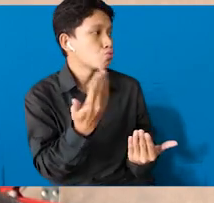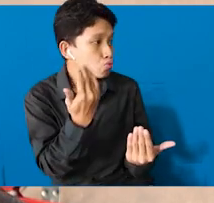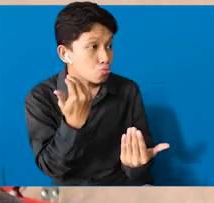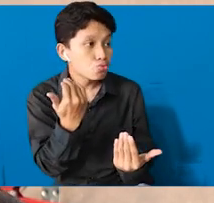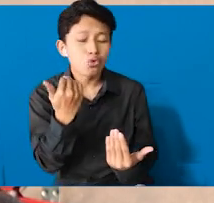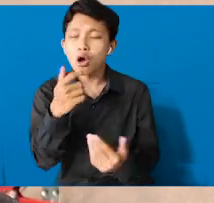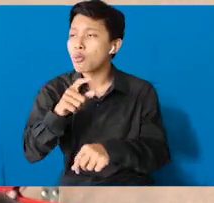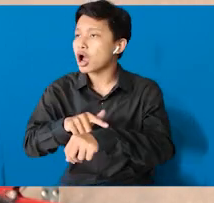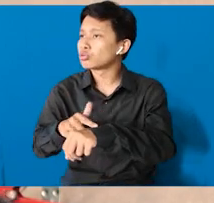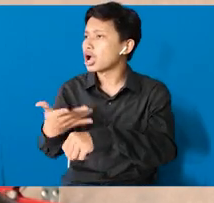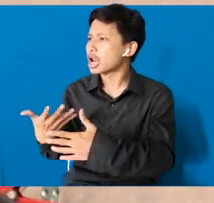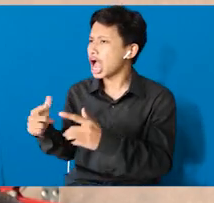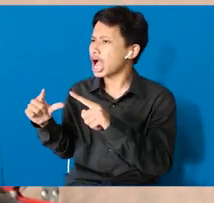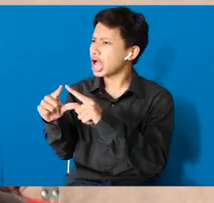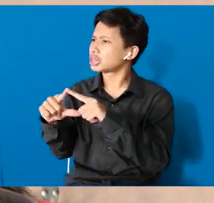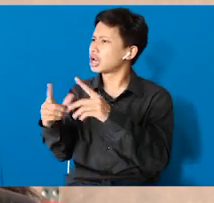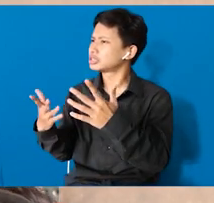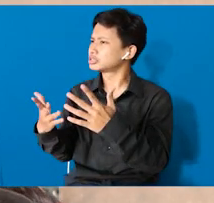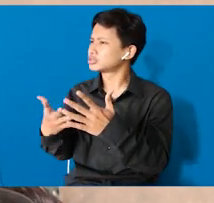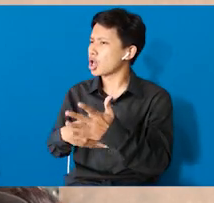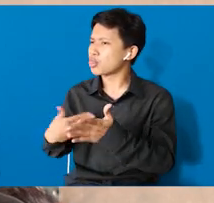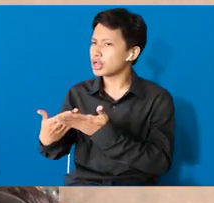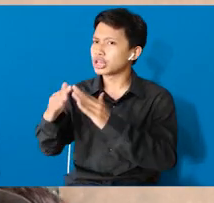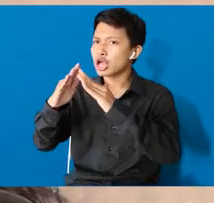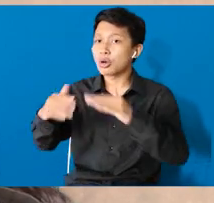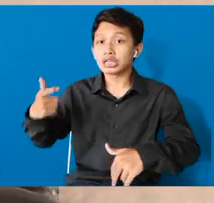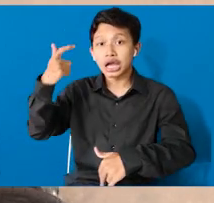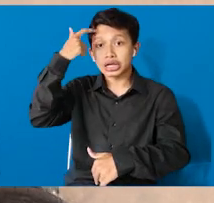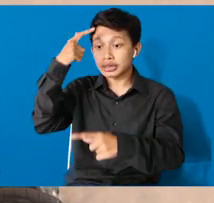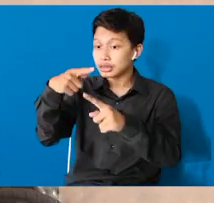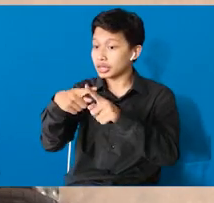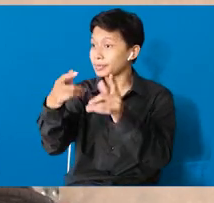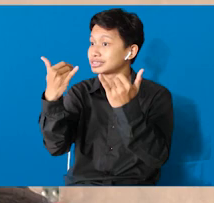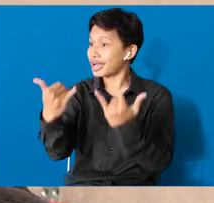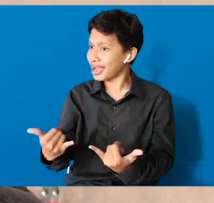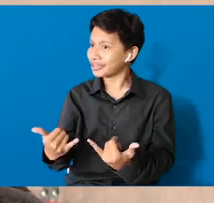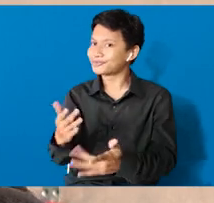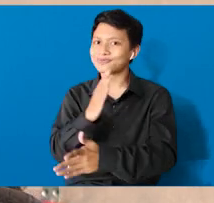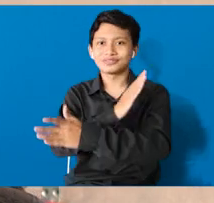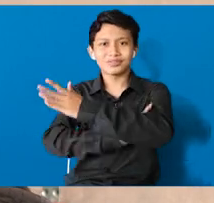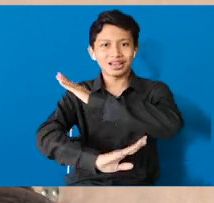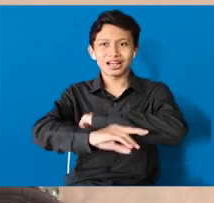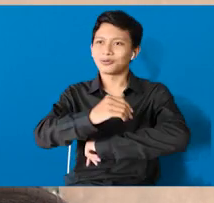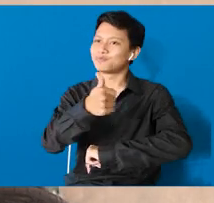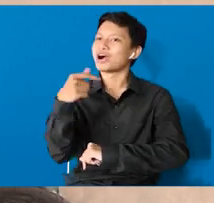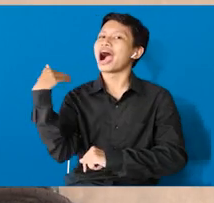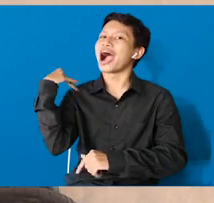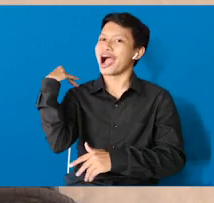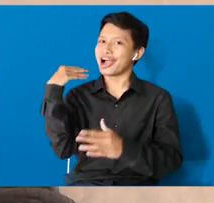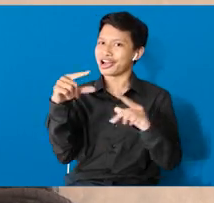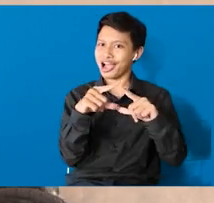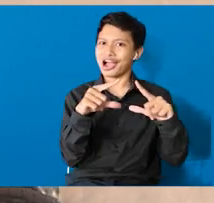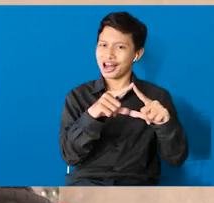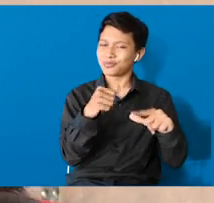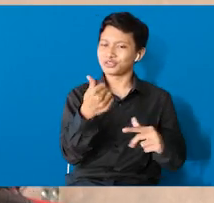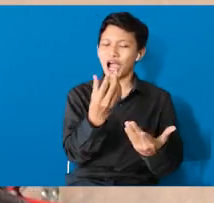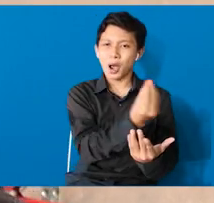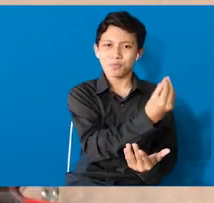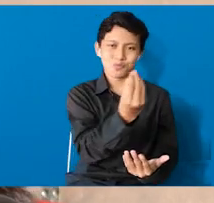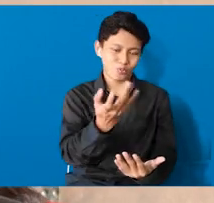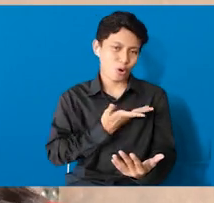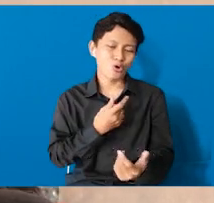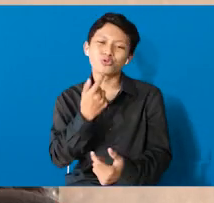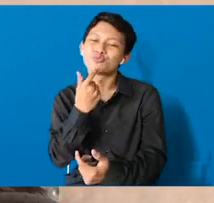alat-alat, puskesmas yang membawa, tapi sekarang mereka sudah ada dan bisa dipakai kapan saja mereka mau